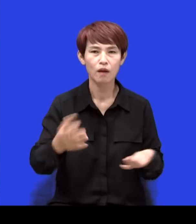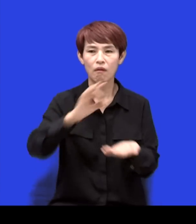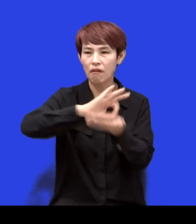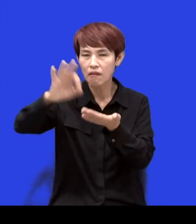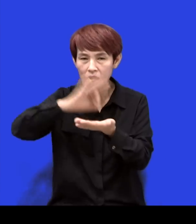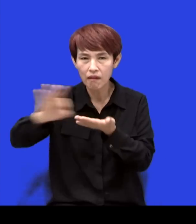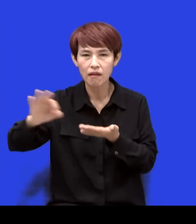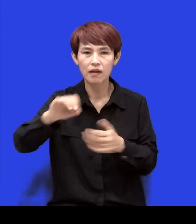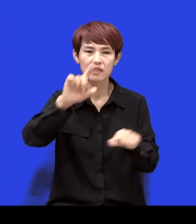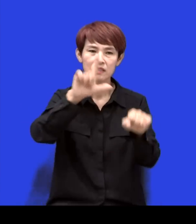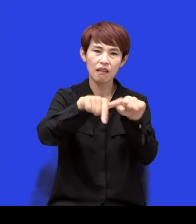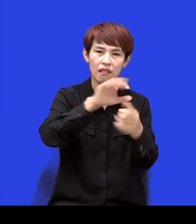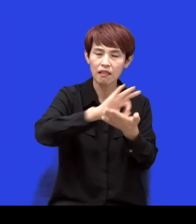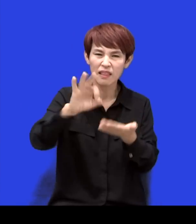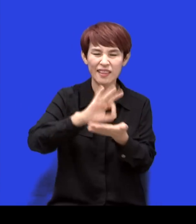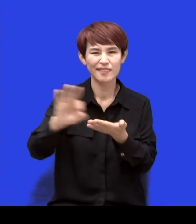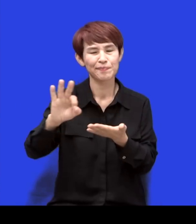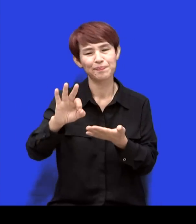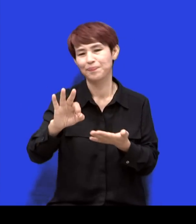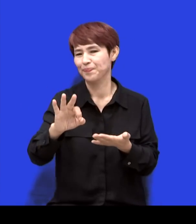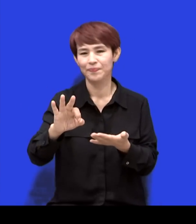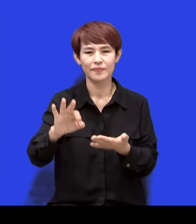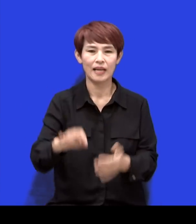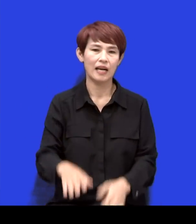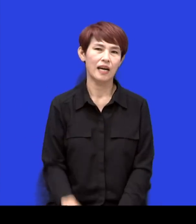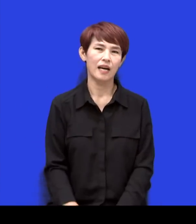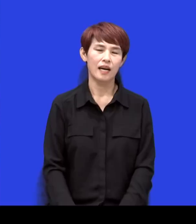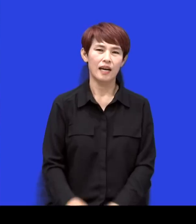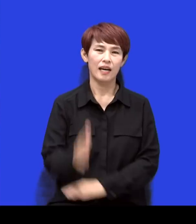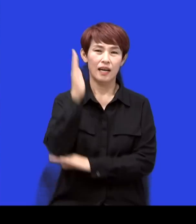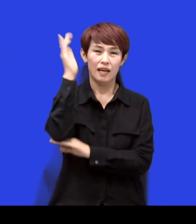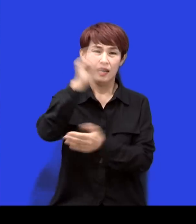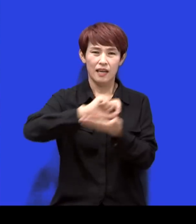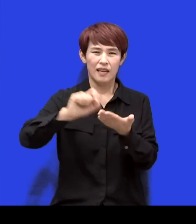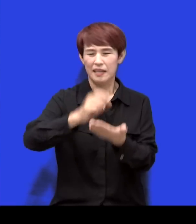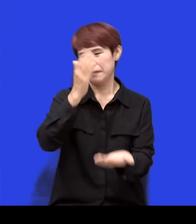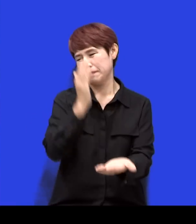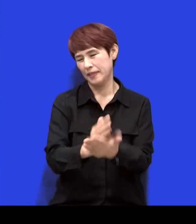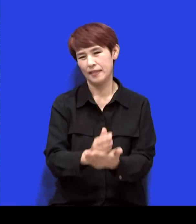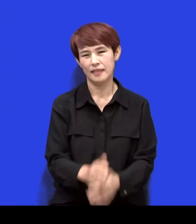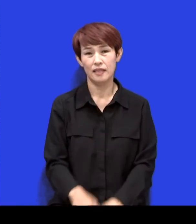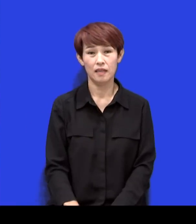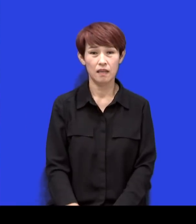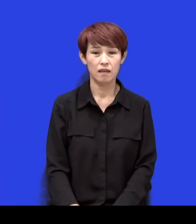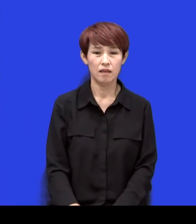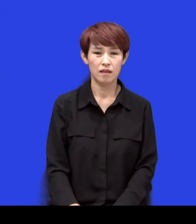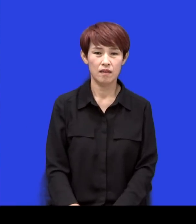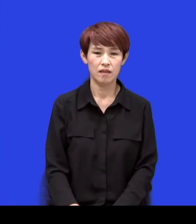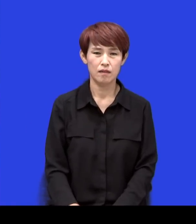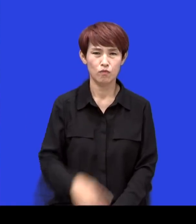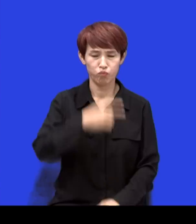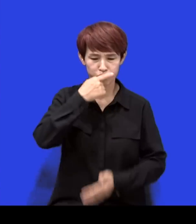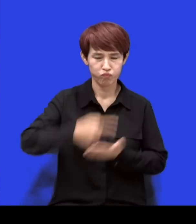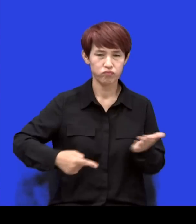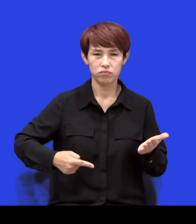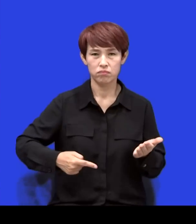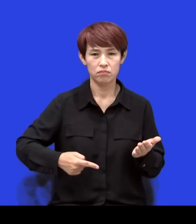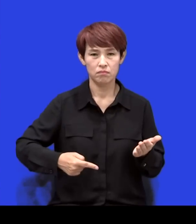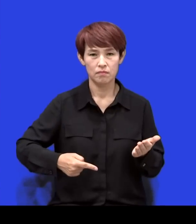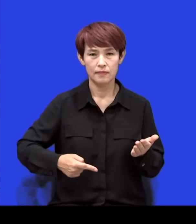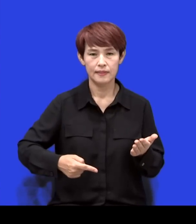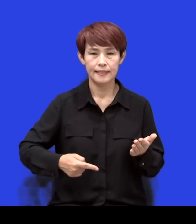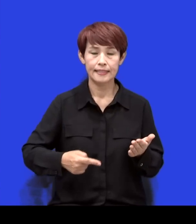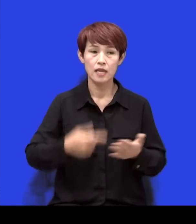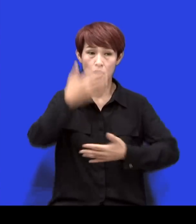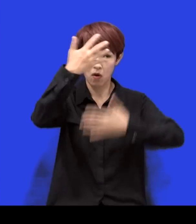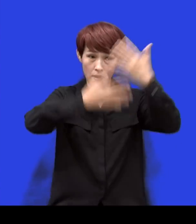나가고 시간도 다 뺏겼는데 안 돼서 예. 제가 그냥 소설 안 써야겠다. 왜냐면 소설 쓰면 손해잖아요. 그리고 대신